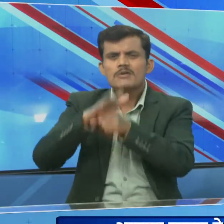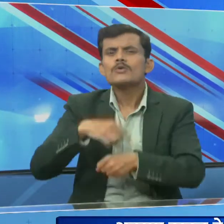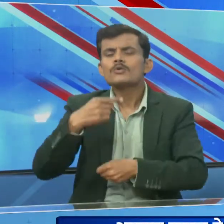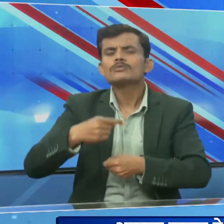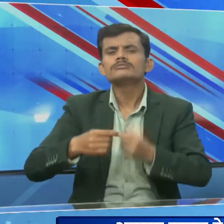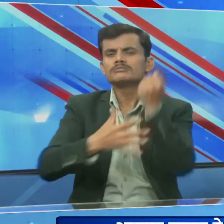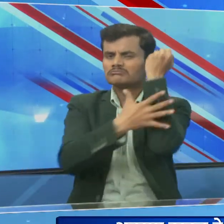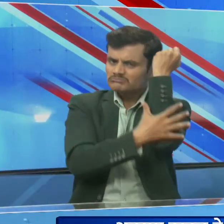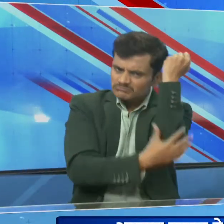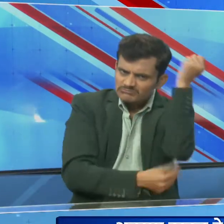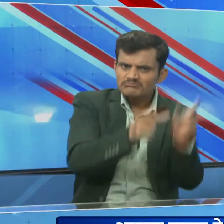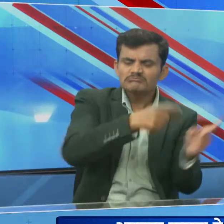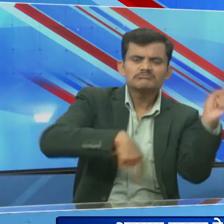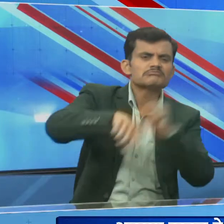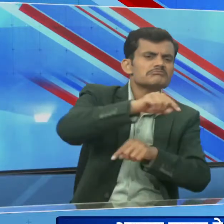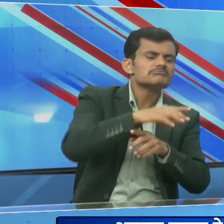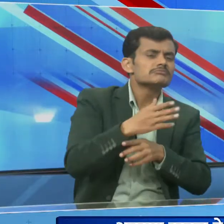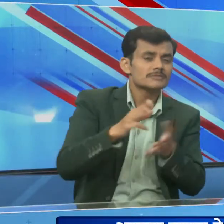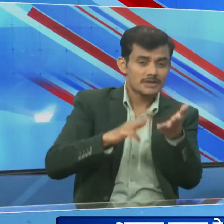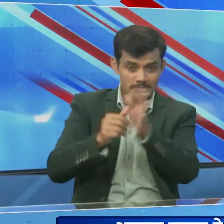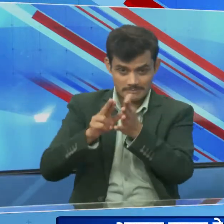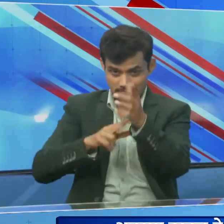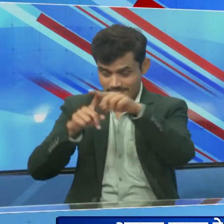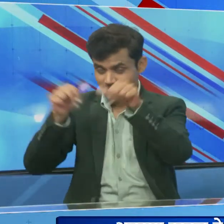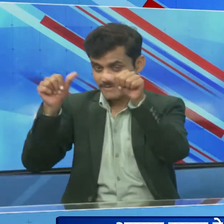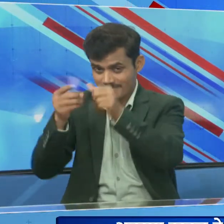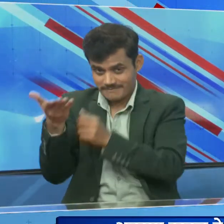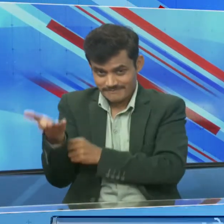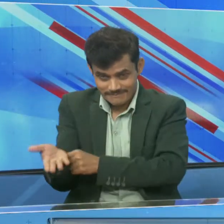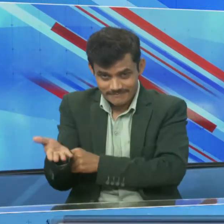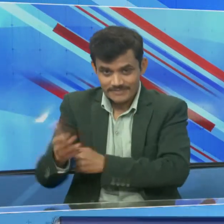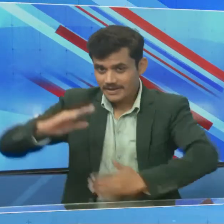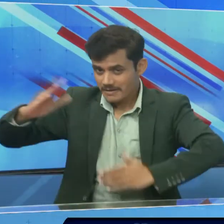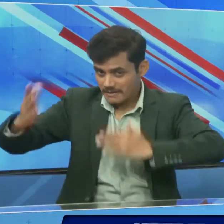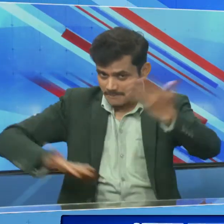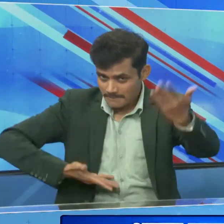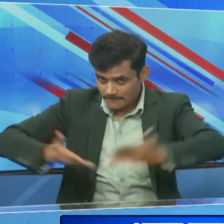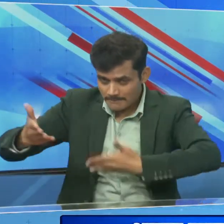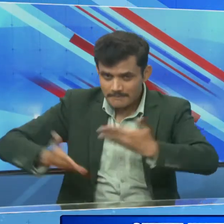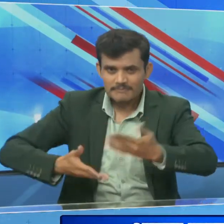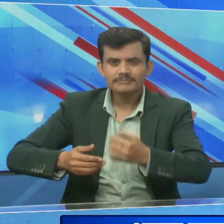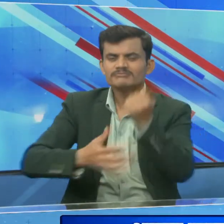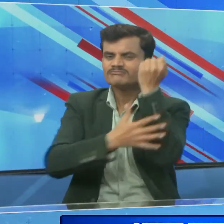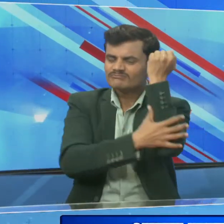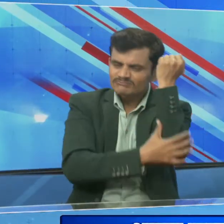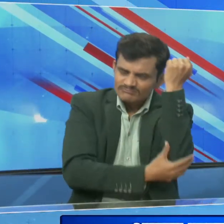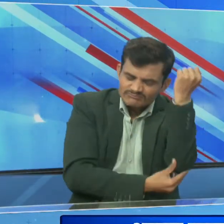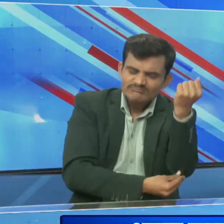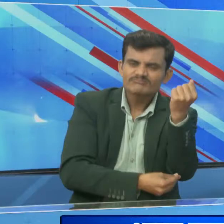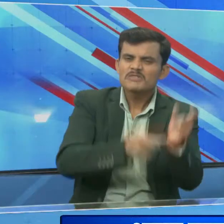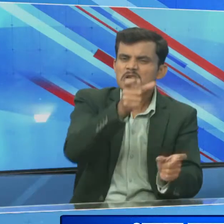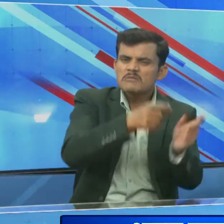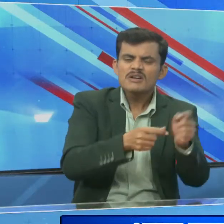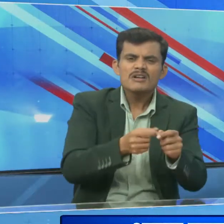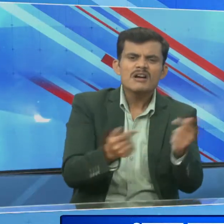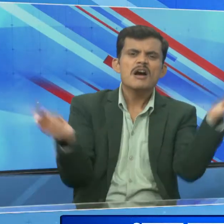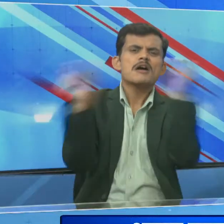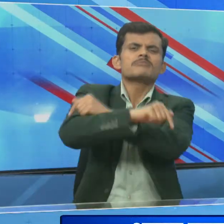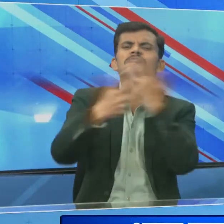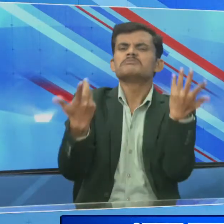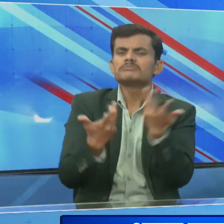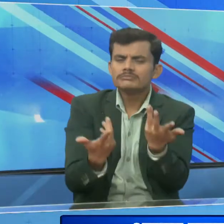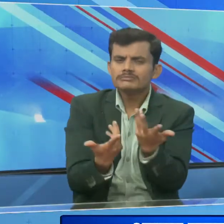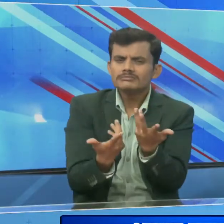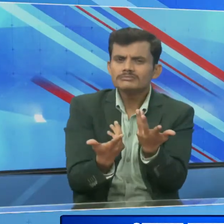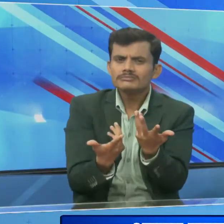कि आखिरकार ममता बनर्जी जी पश्चिम बंगाल की गरीब और जरूरतमंद जनता के खिलाफ क्यों हैं?